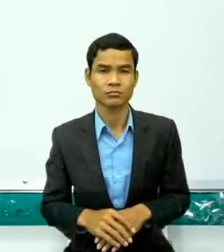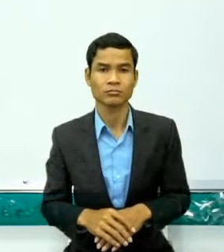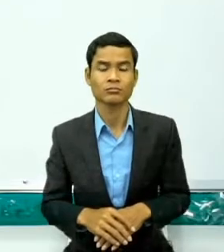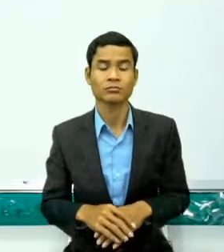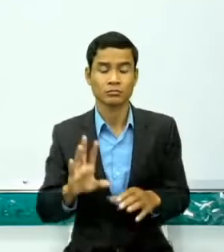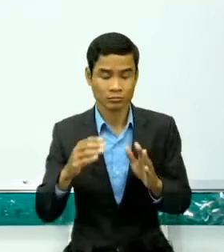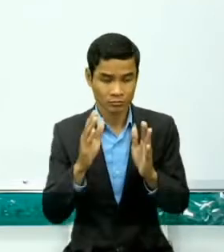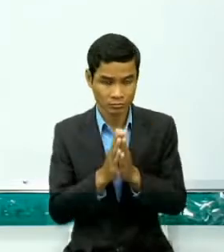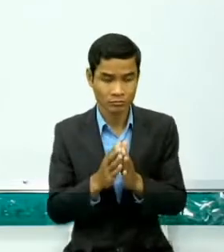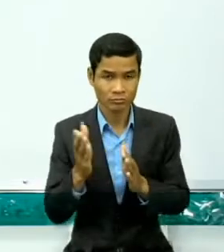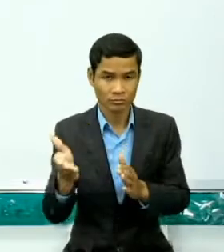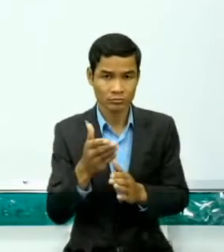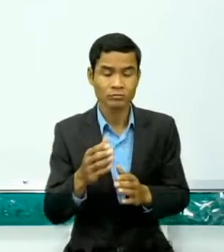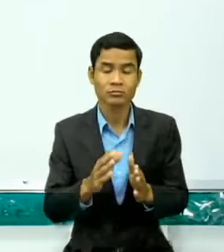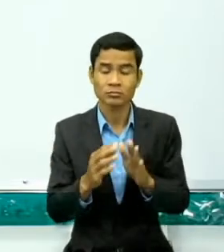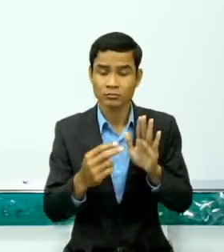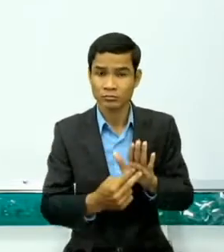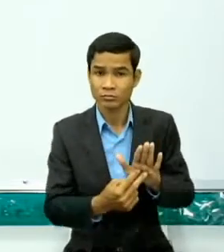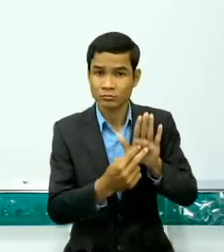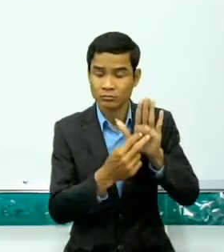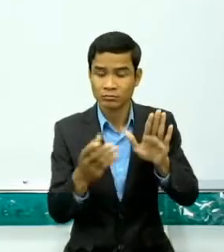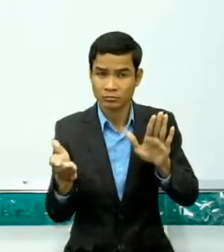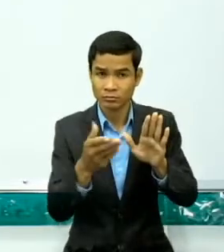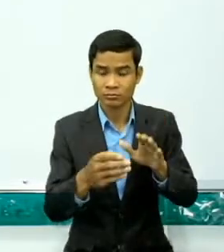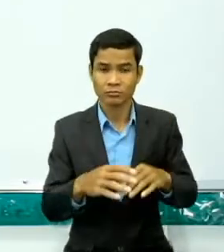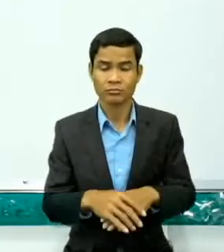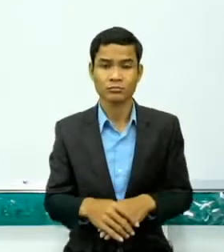ចាអរគុណកូនកូនលើកឡើង